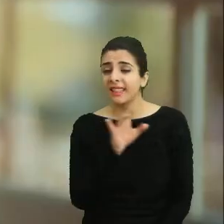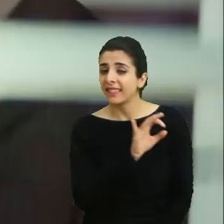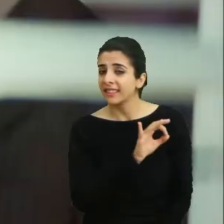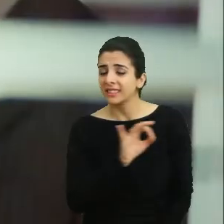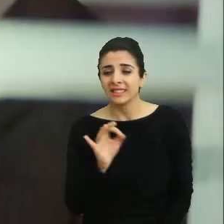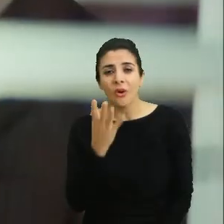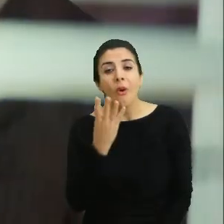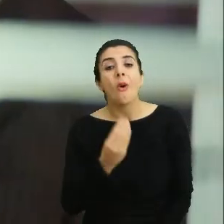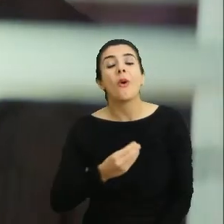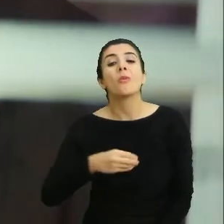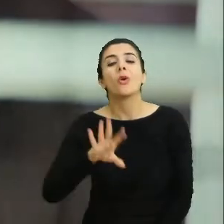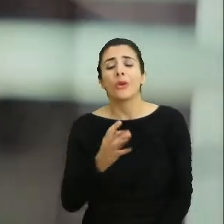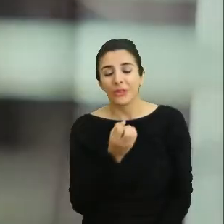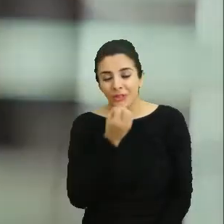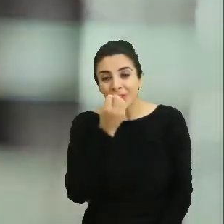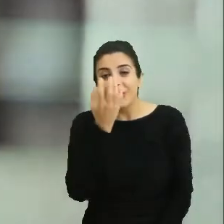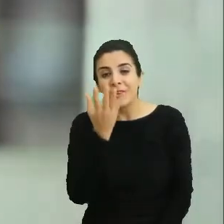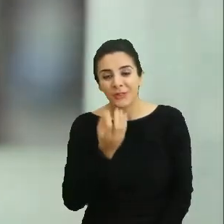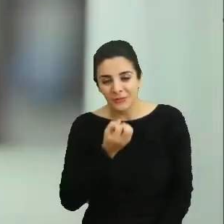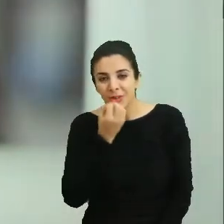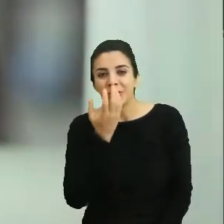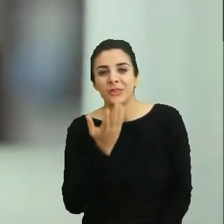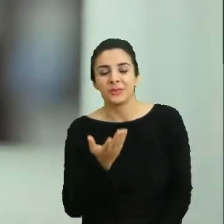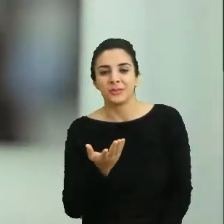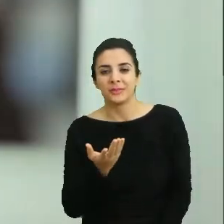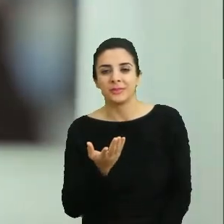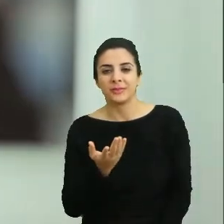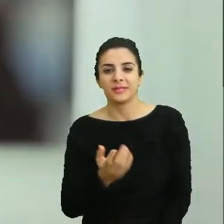Sensiz olmuyor gülüm gülüm.